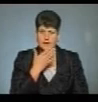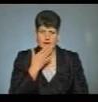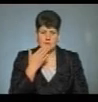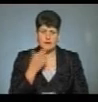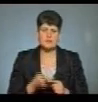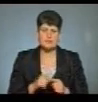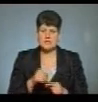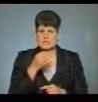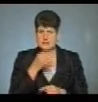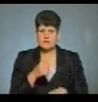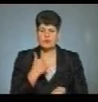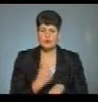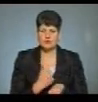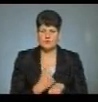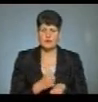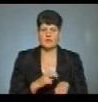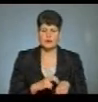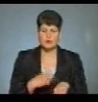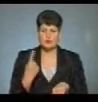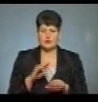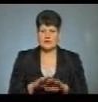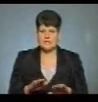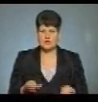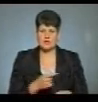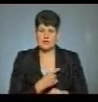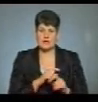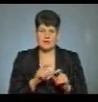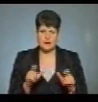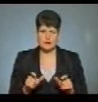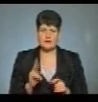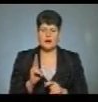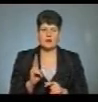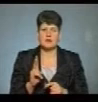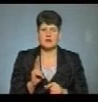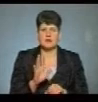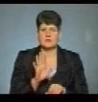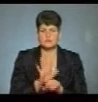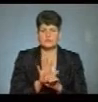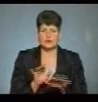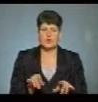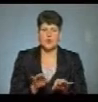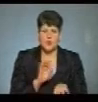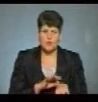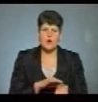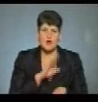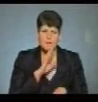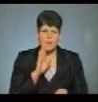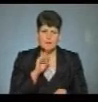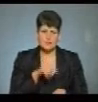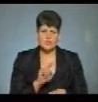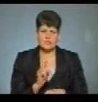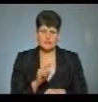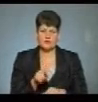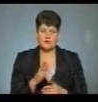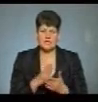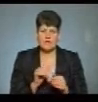Тернопільської міської дитячої лікарні Андрій Артемович. За його словами, на COVID-19 хвора також мати цієї дитини. Вони